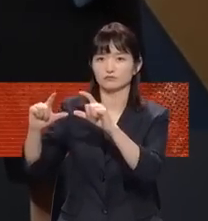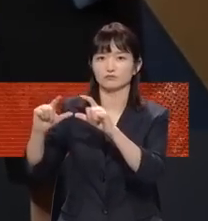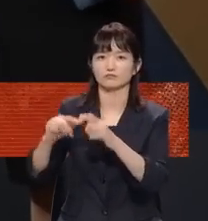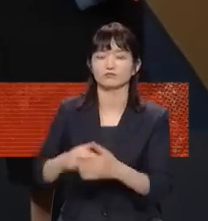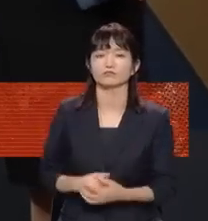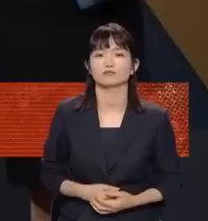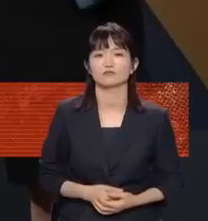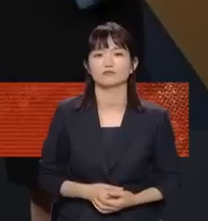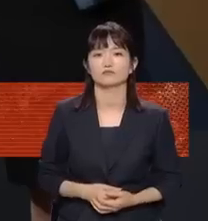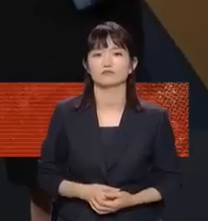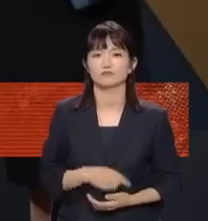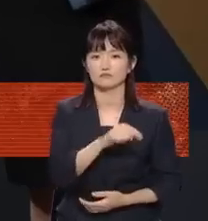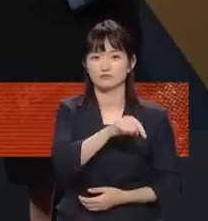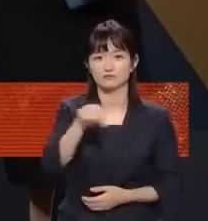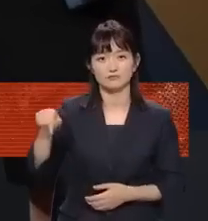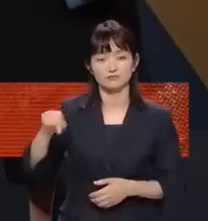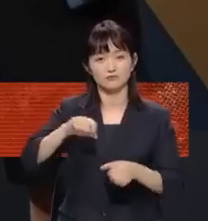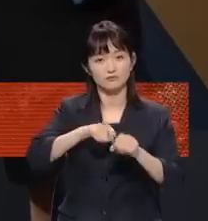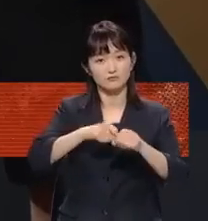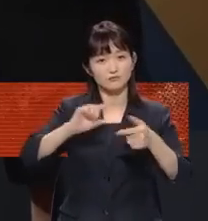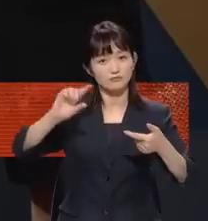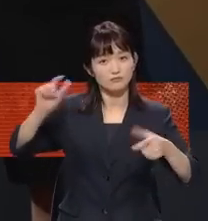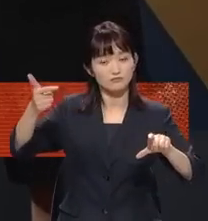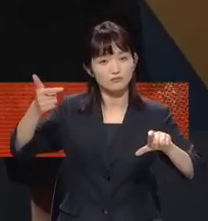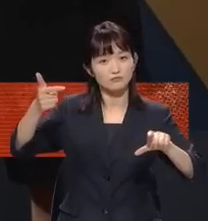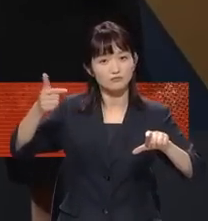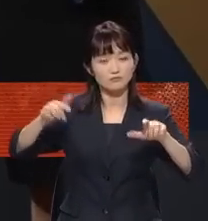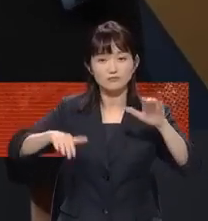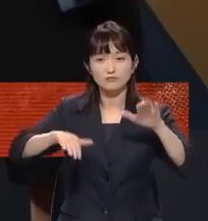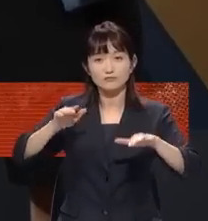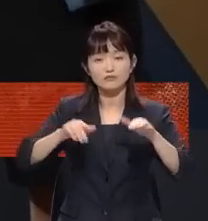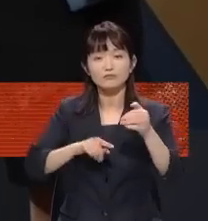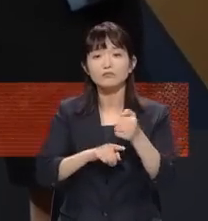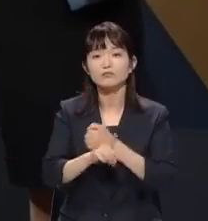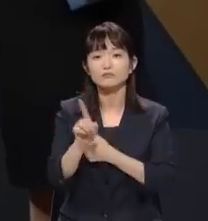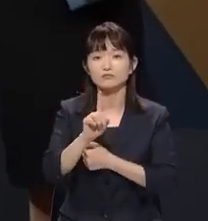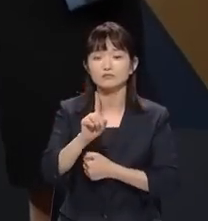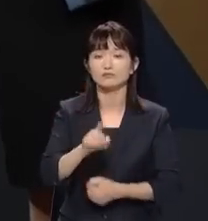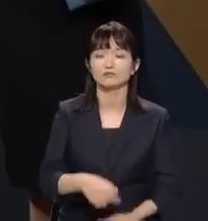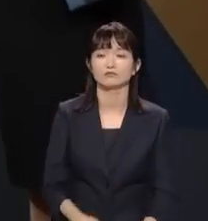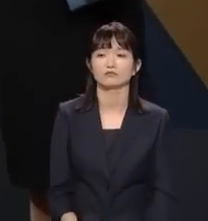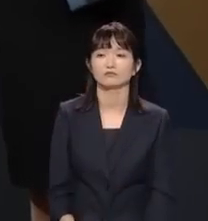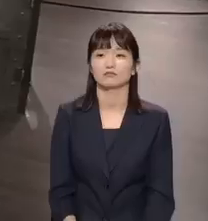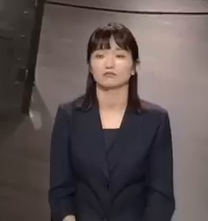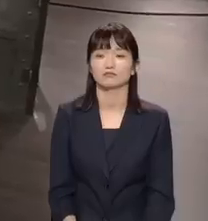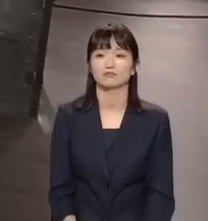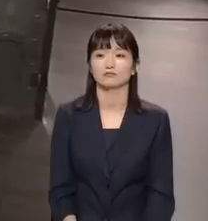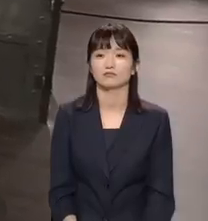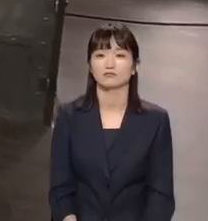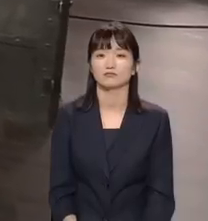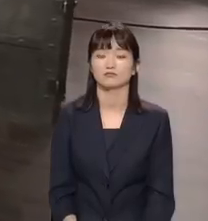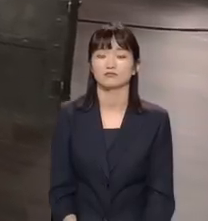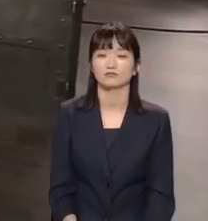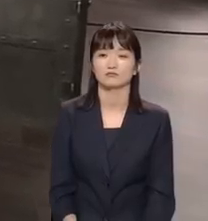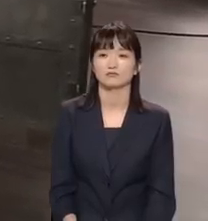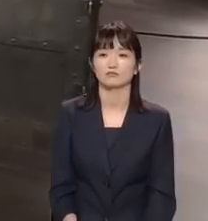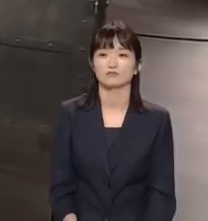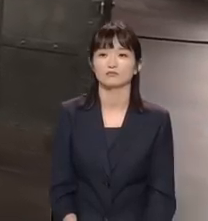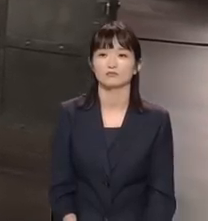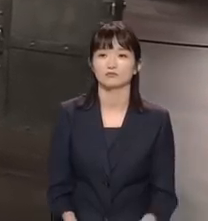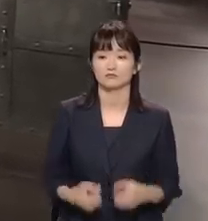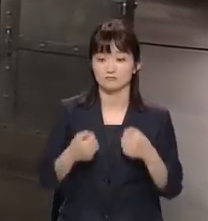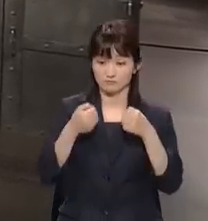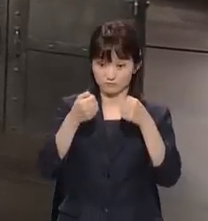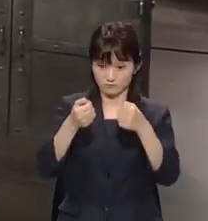선고되는데요 두 사람의 처벌이 이렇게 엇갈린 이유는 무엇이었을까요 야이 사건 이거 운전